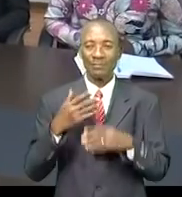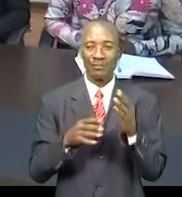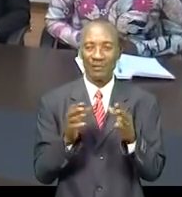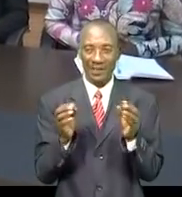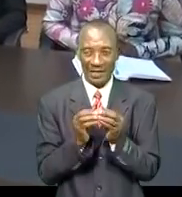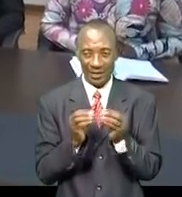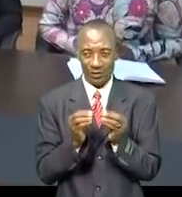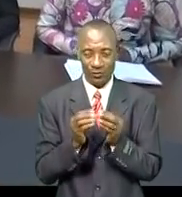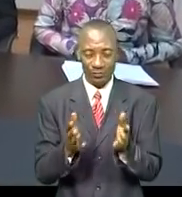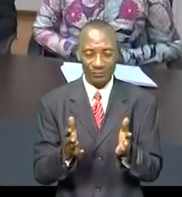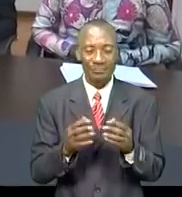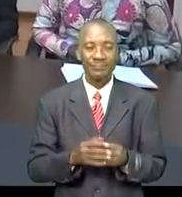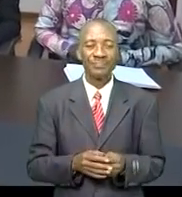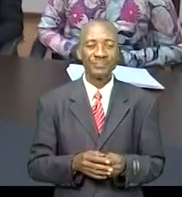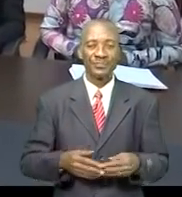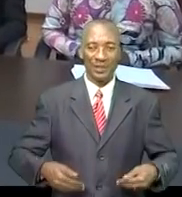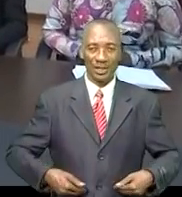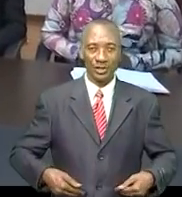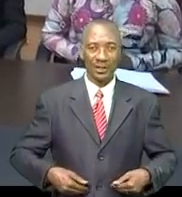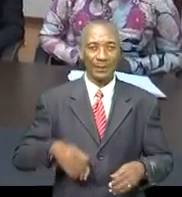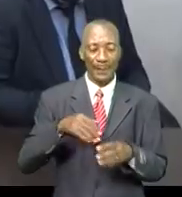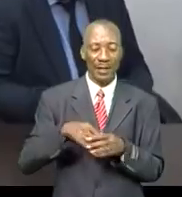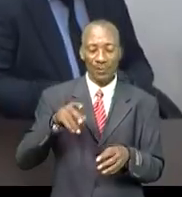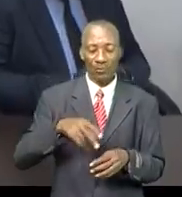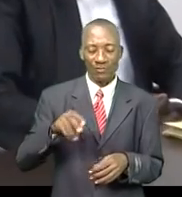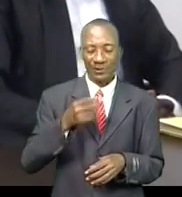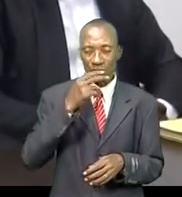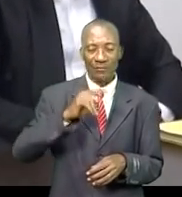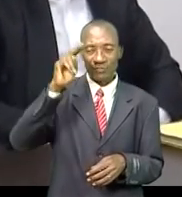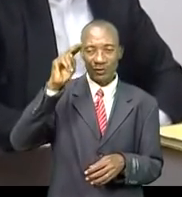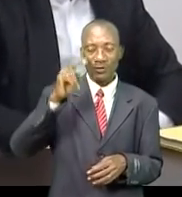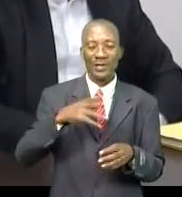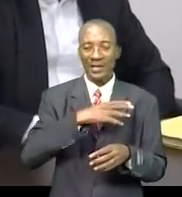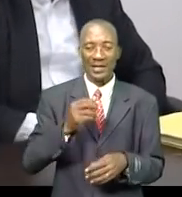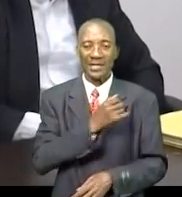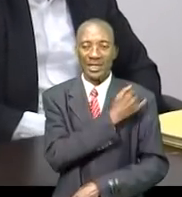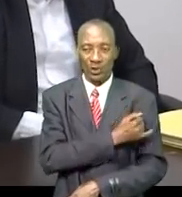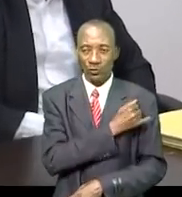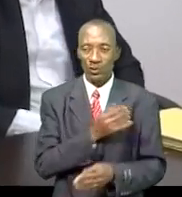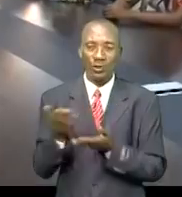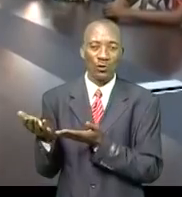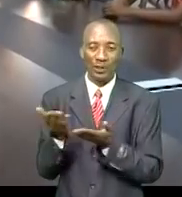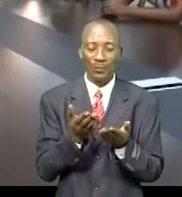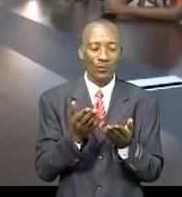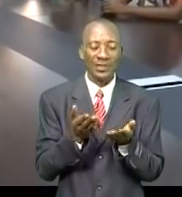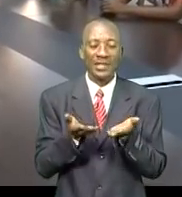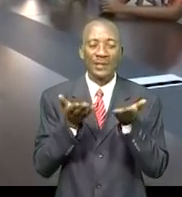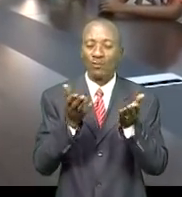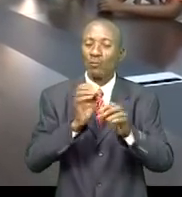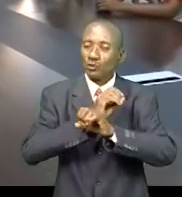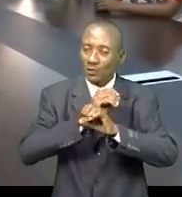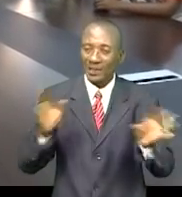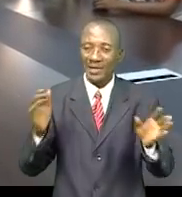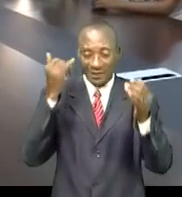le dire, ces jeunes des provinces du Nord Kivu et de l'Ituri ont apporté des propositions claires et précises dans le cadre